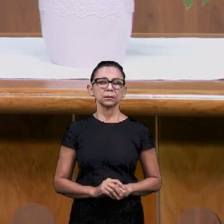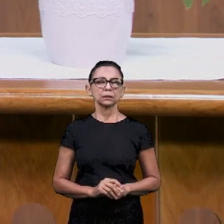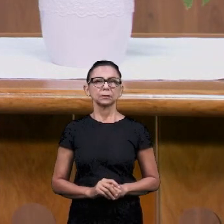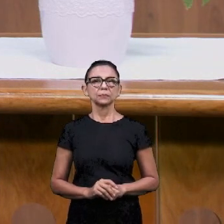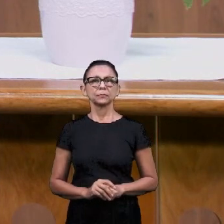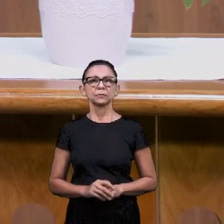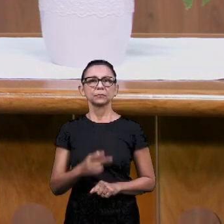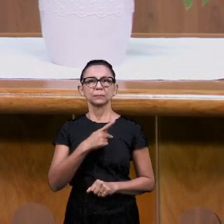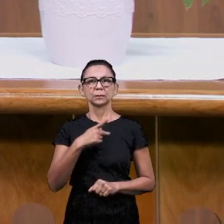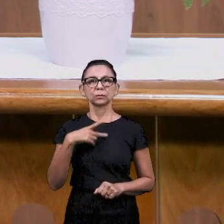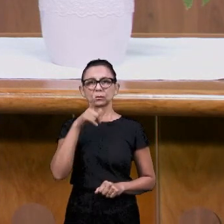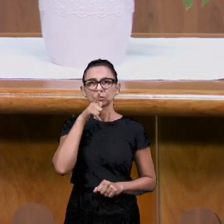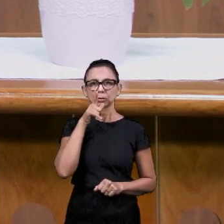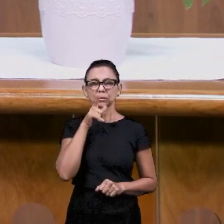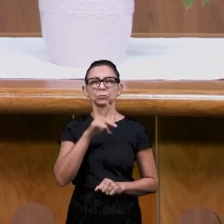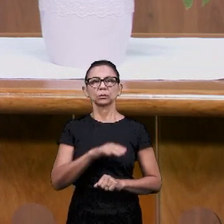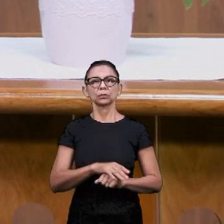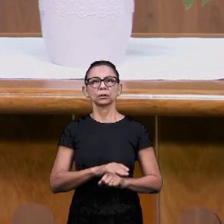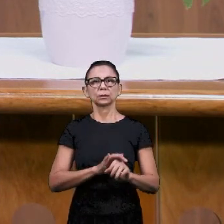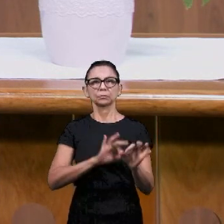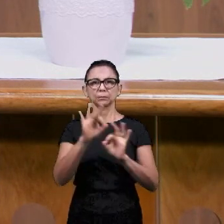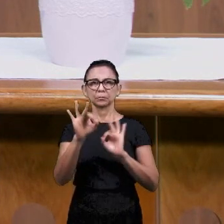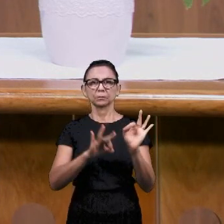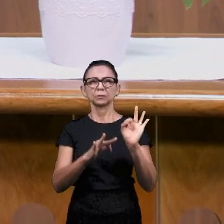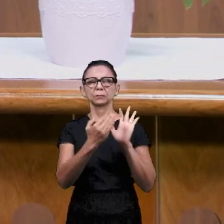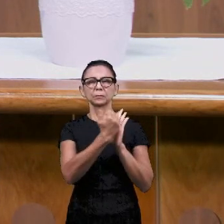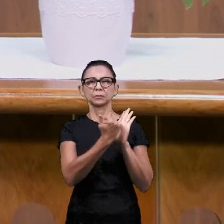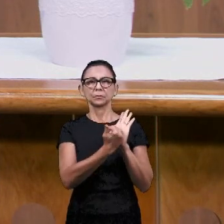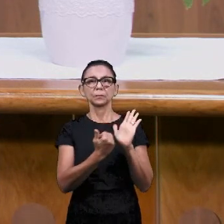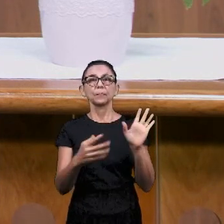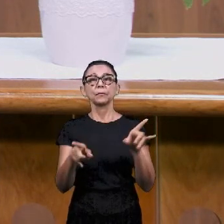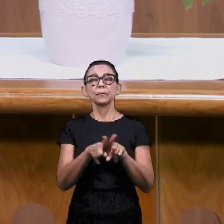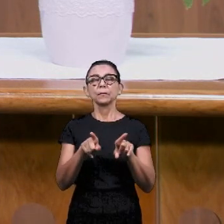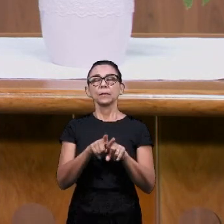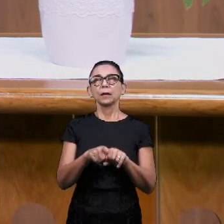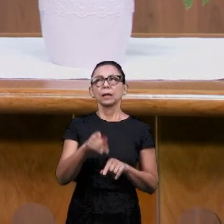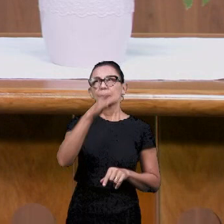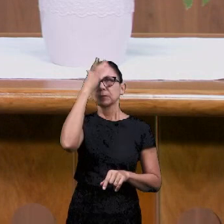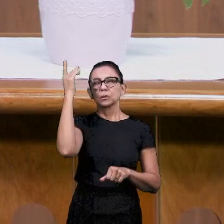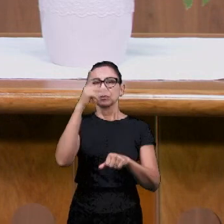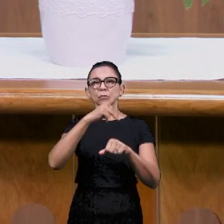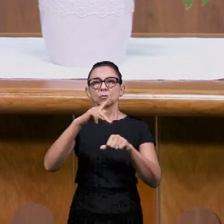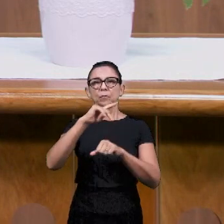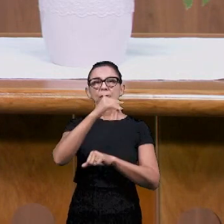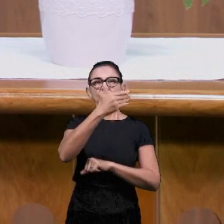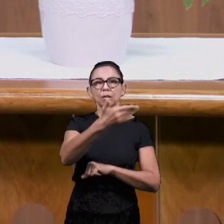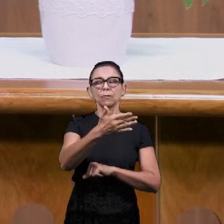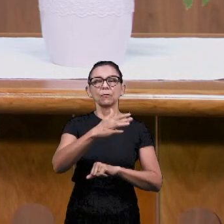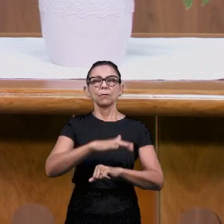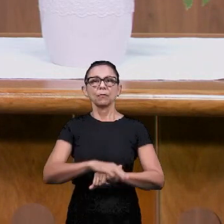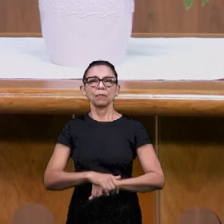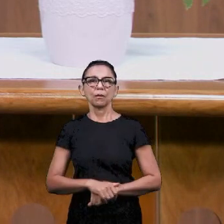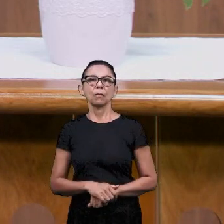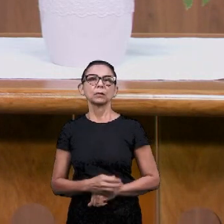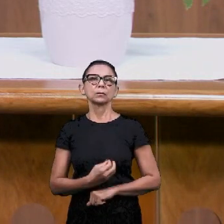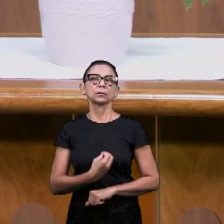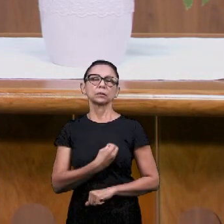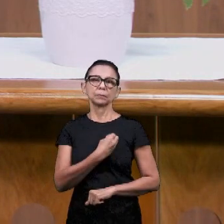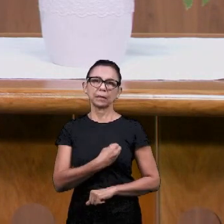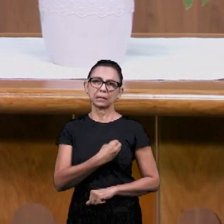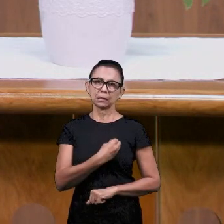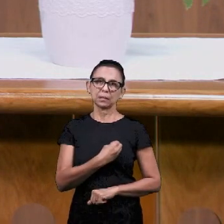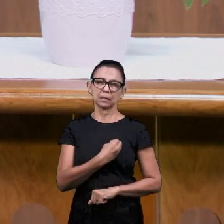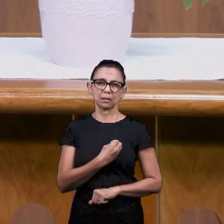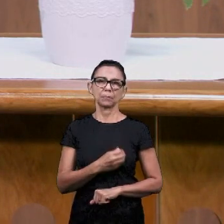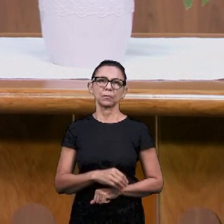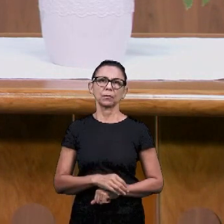faire cette programmation avec la participation des frères de l'étranger. Ah, j'aimerais assister. Parfaitement. À midi, à l'horaire du